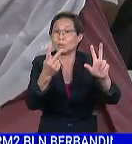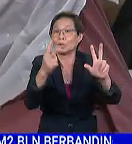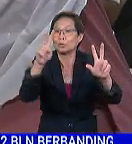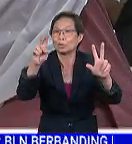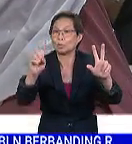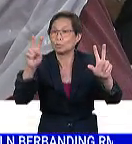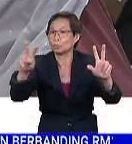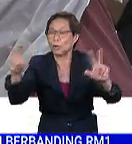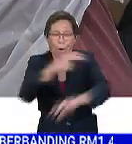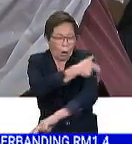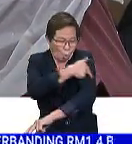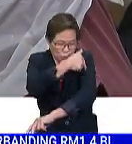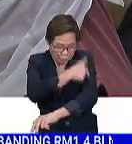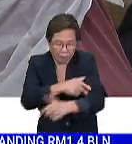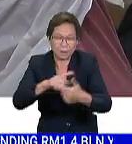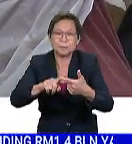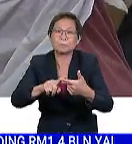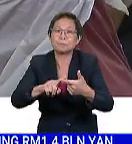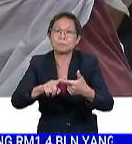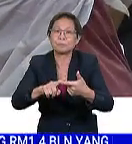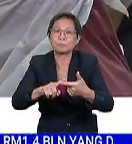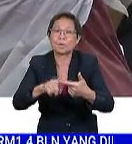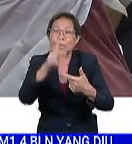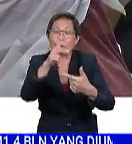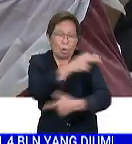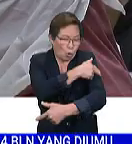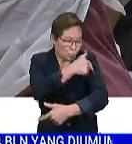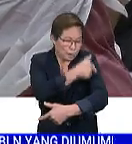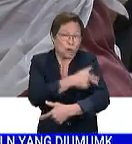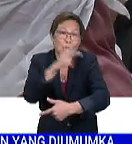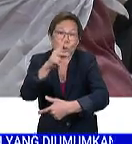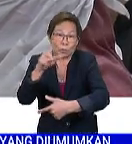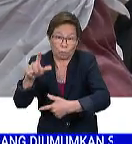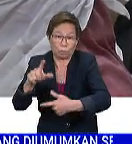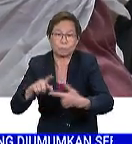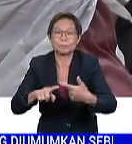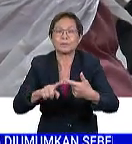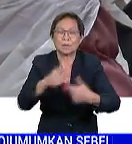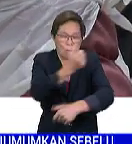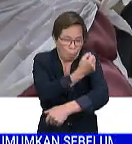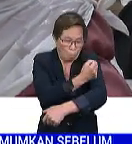2022 di Hospital Tunku Azizah, Kuala Lumpur. Ini adalah suntikan yang pertama.